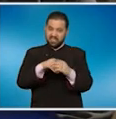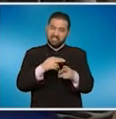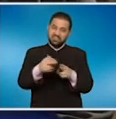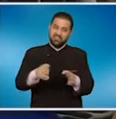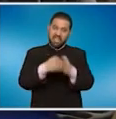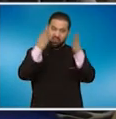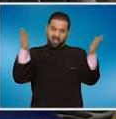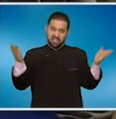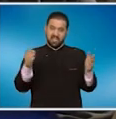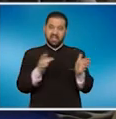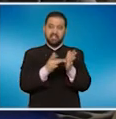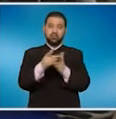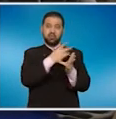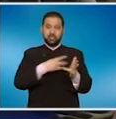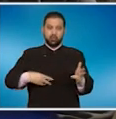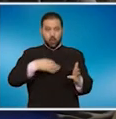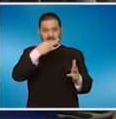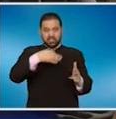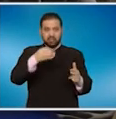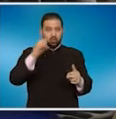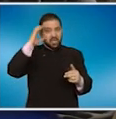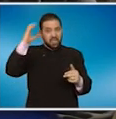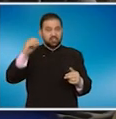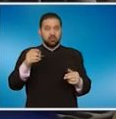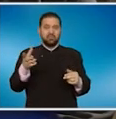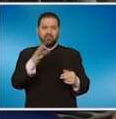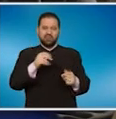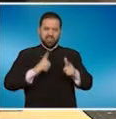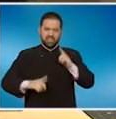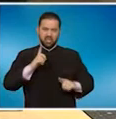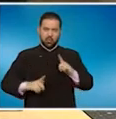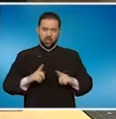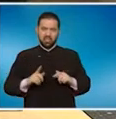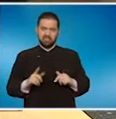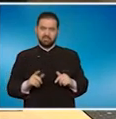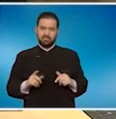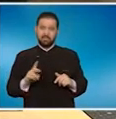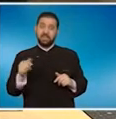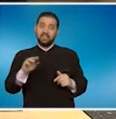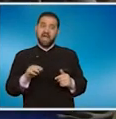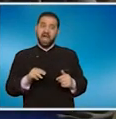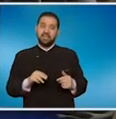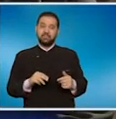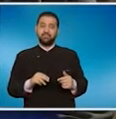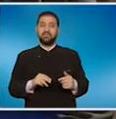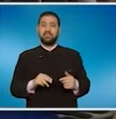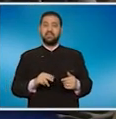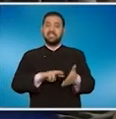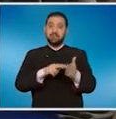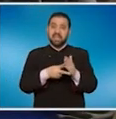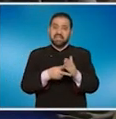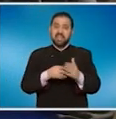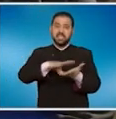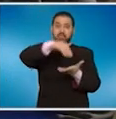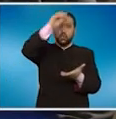Evanghelie, Hristos spune că credincioșii vor fi prigoniți, dar să nu aibă grijă ce vă spune, sunt să pregătească, pentru că Duhul lui Dumnezeu va